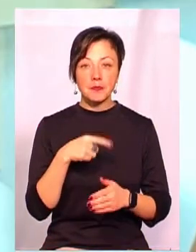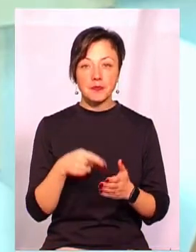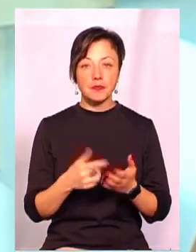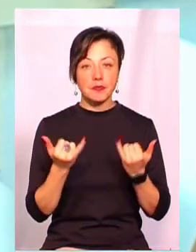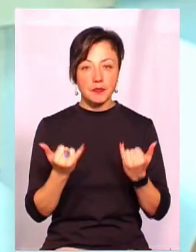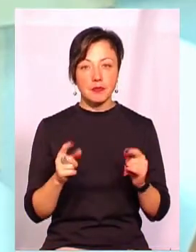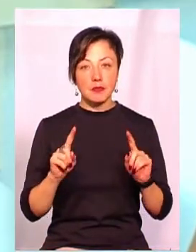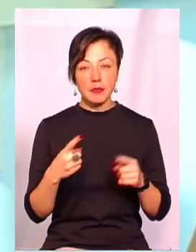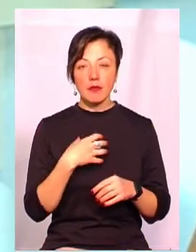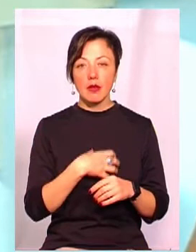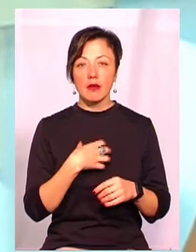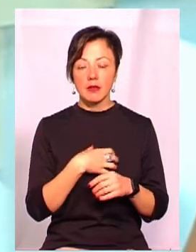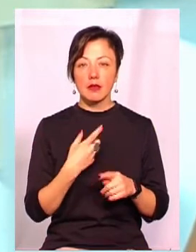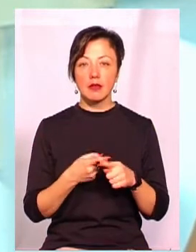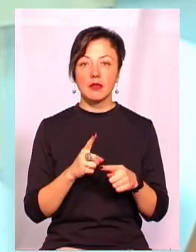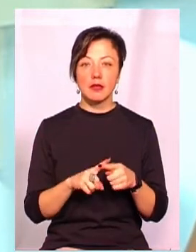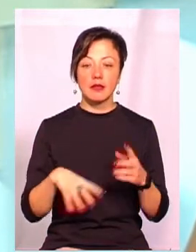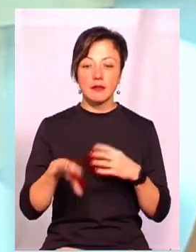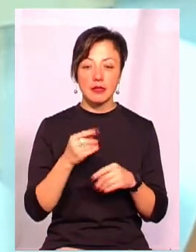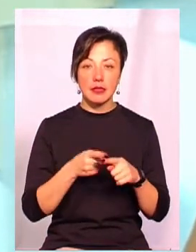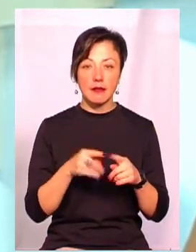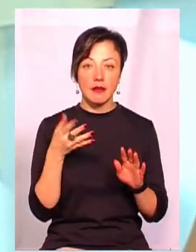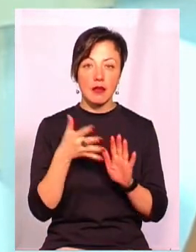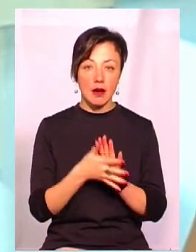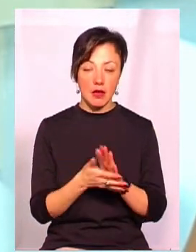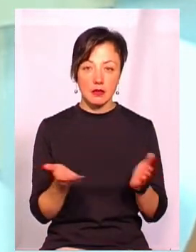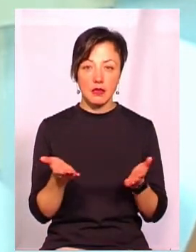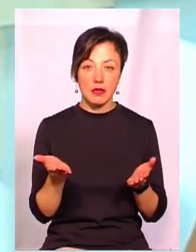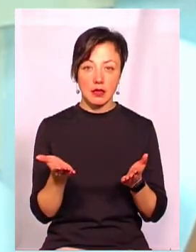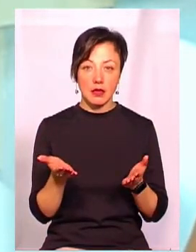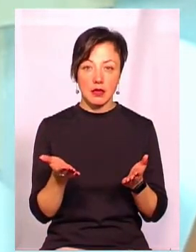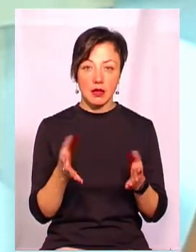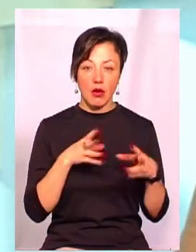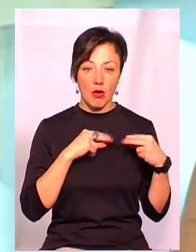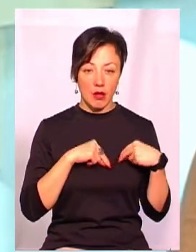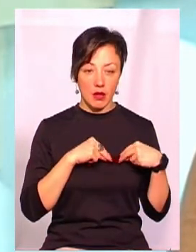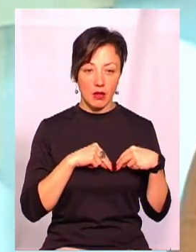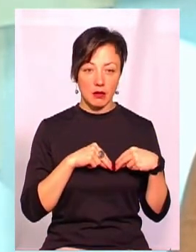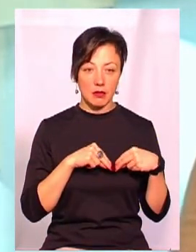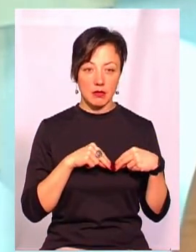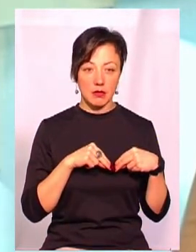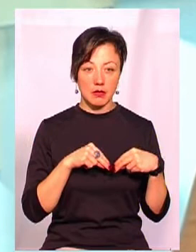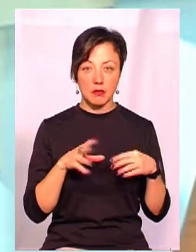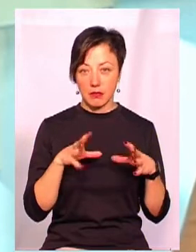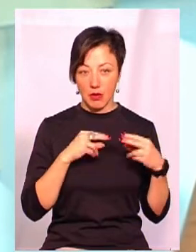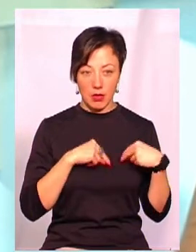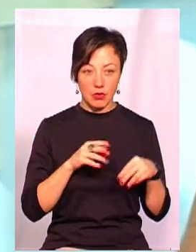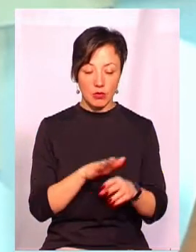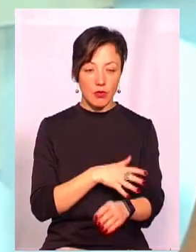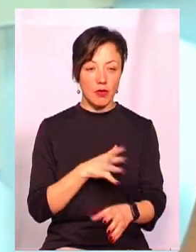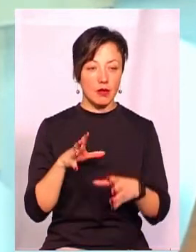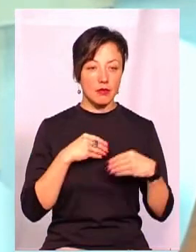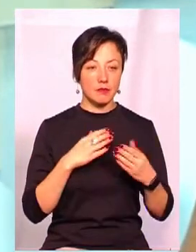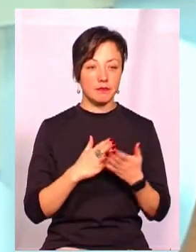яке сьогодні надзвичайно важливе. Всі ці витрати, котрі колега, тому що ми колеги, ми дуже довгий